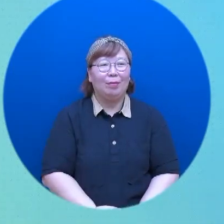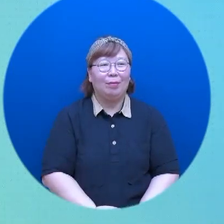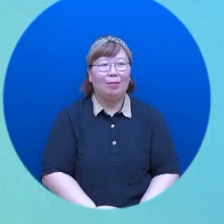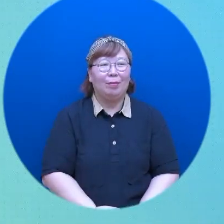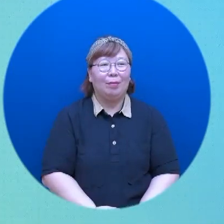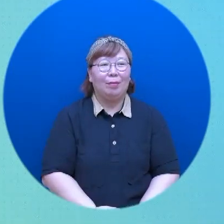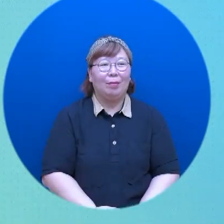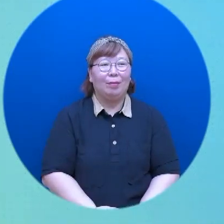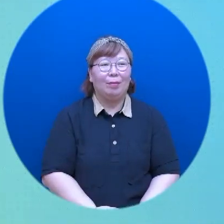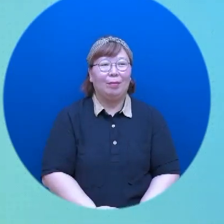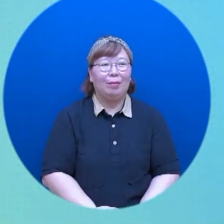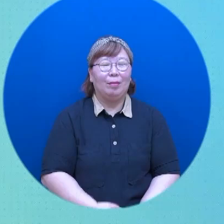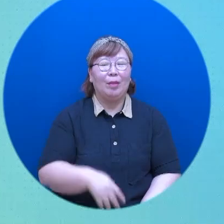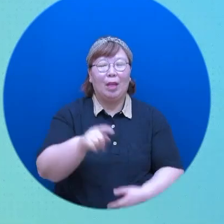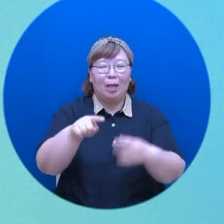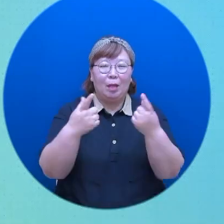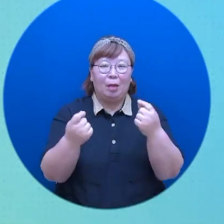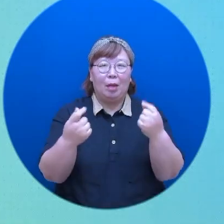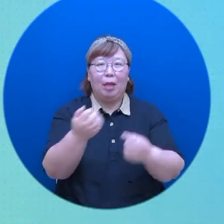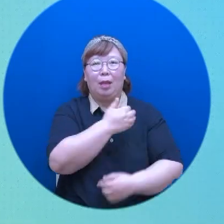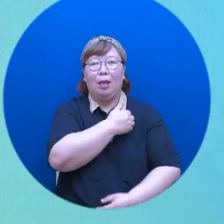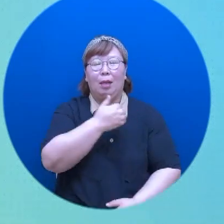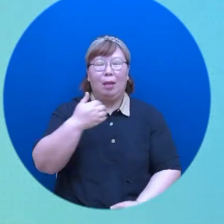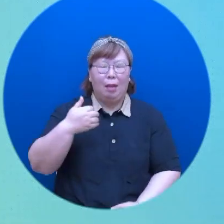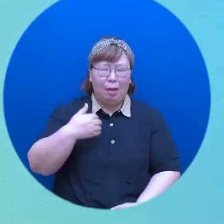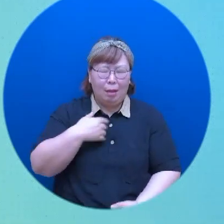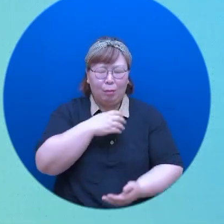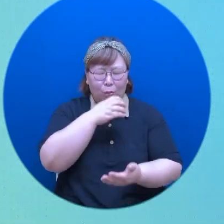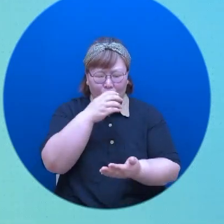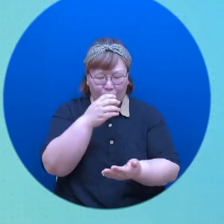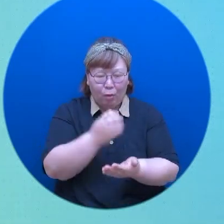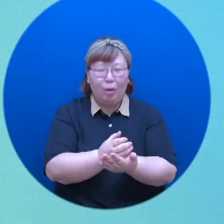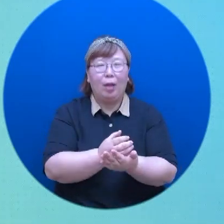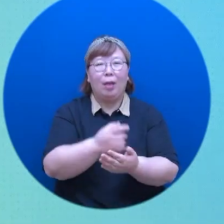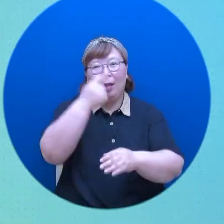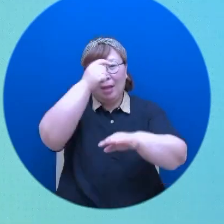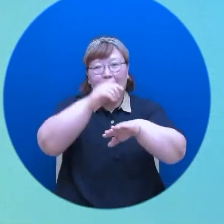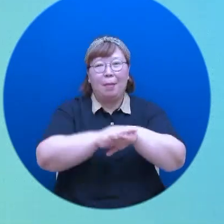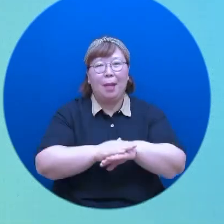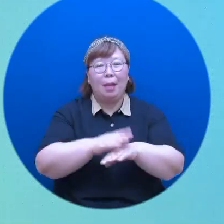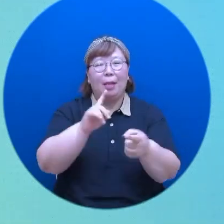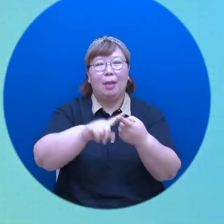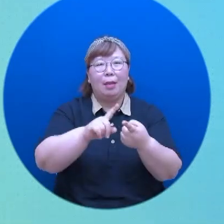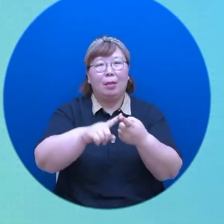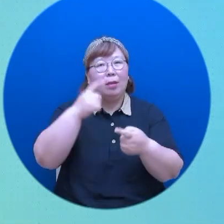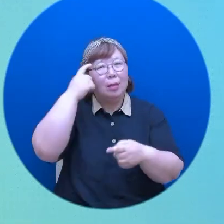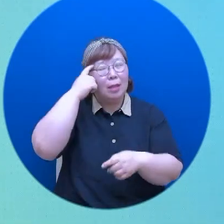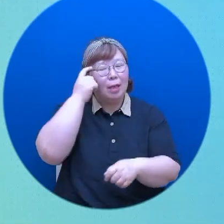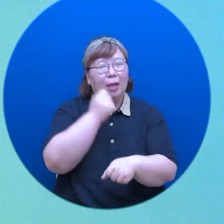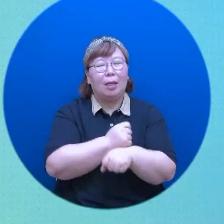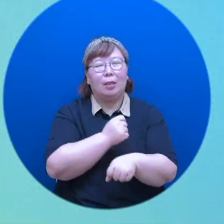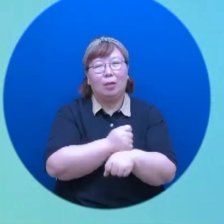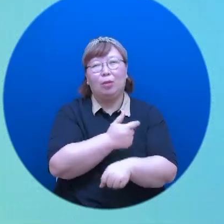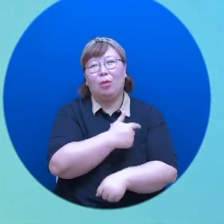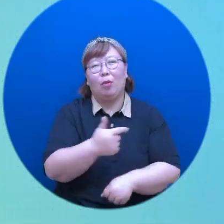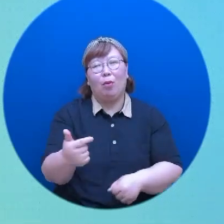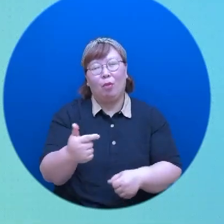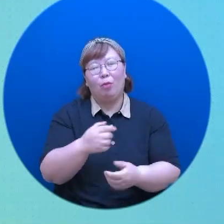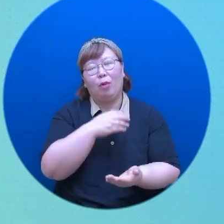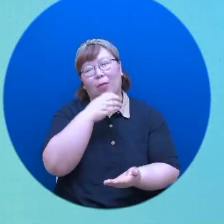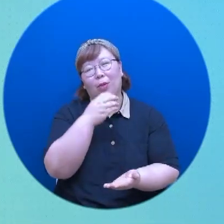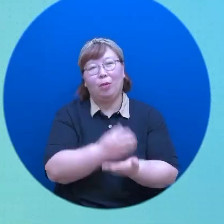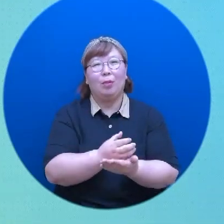이 감격스러운 첫 예배가 어땠을까라고 제가 묵상을 해봤어요. 너무 감격스러웠을 것